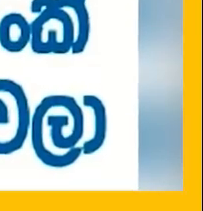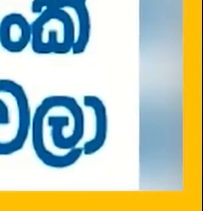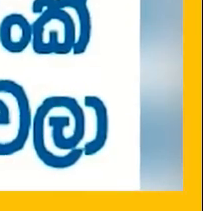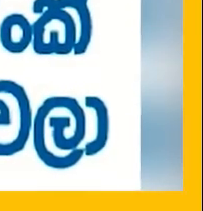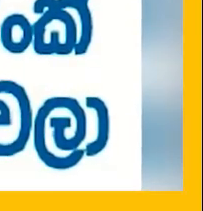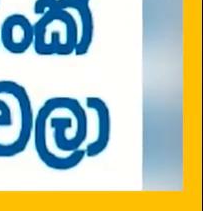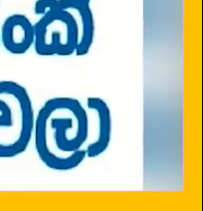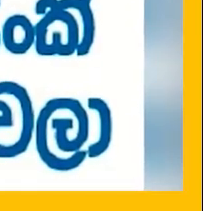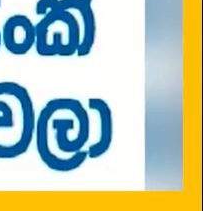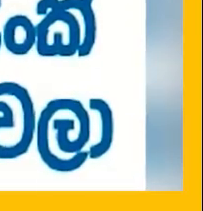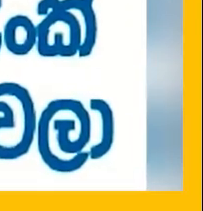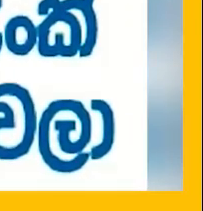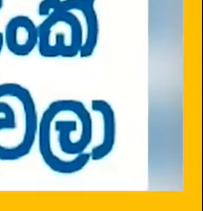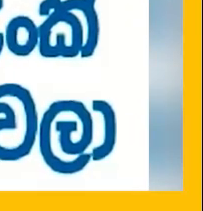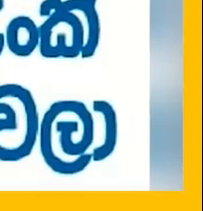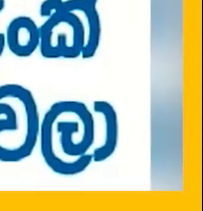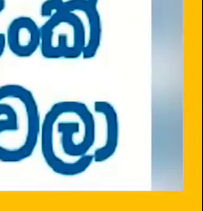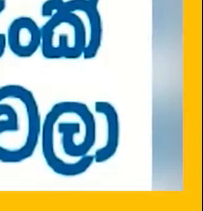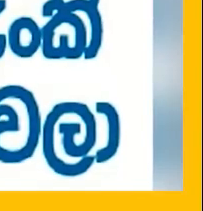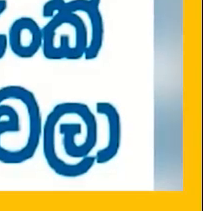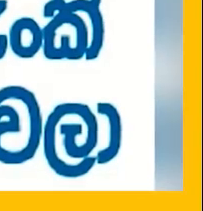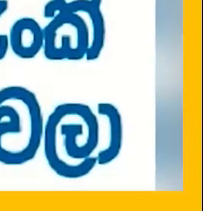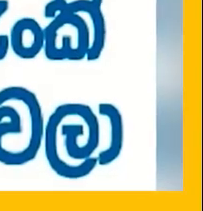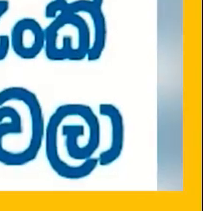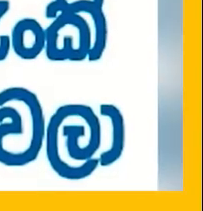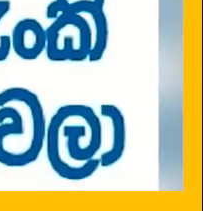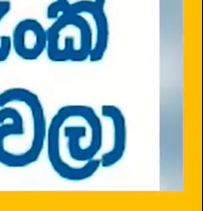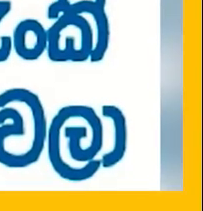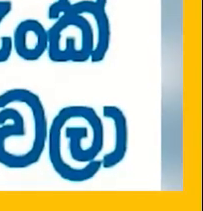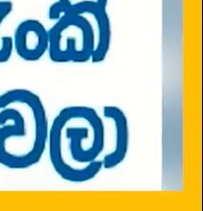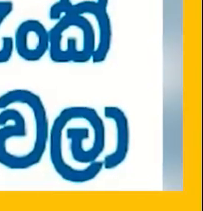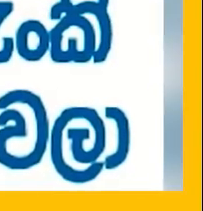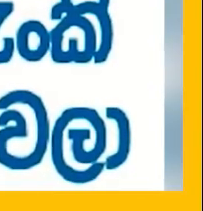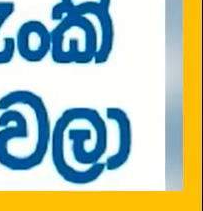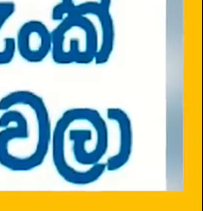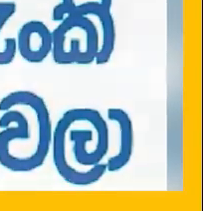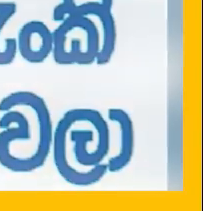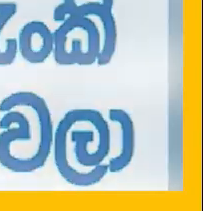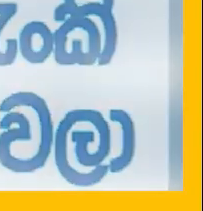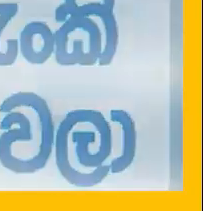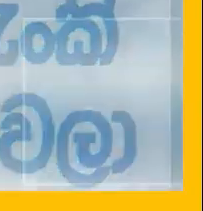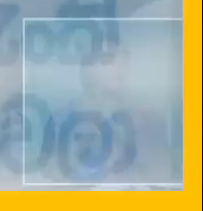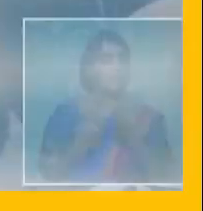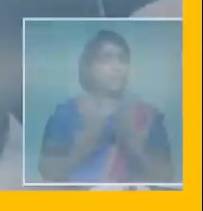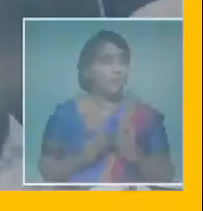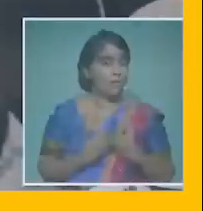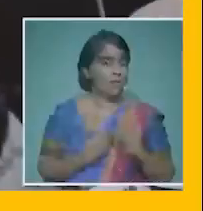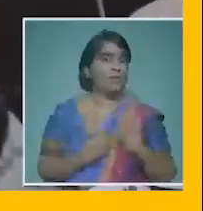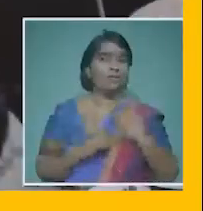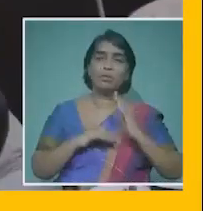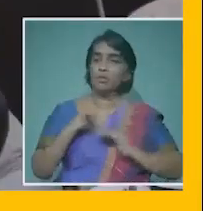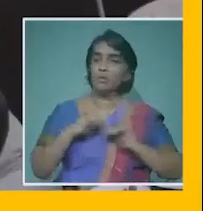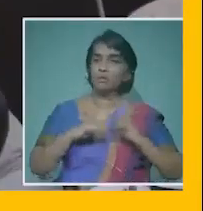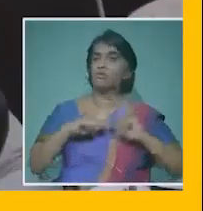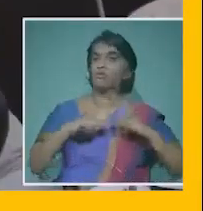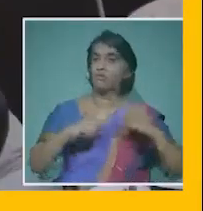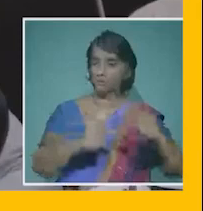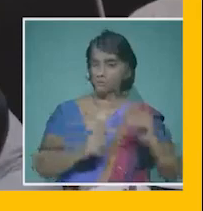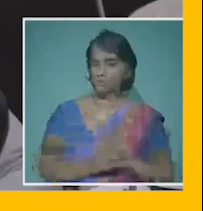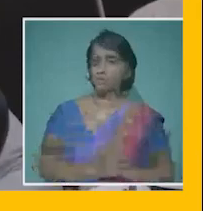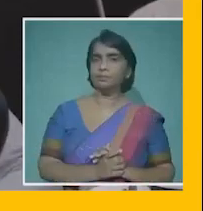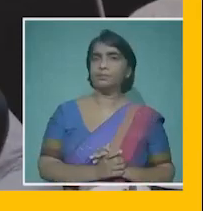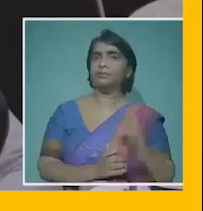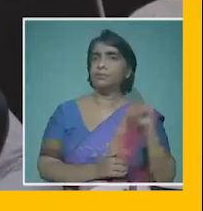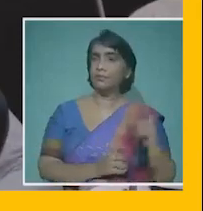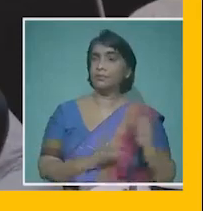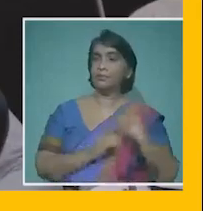අදහස් වල තේරුම ගැන නම් අපට තේරුමක් නෑ. උන්දැලම තමයි ඕව ගැන දන්නේ ඕන්. ශ්‍රී ලංකා නිදහස් පක්ෂයේ